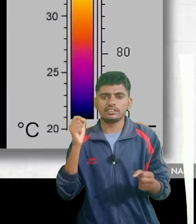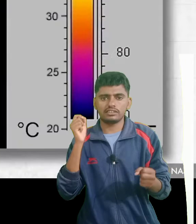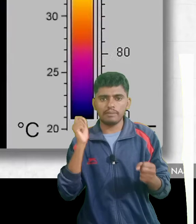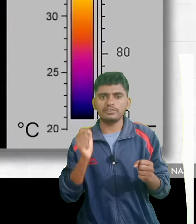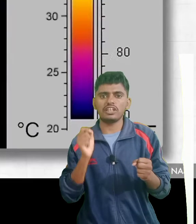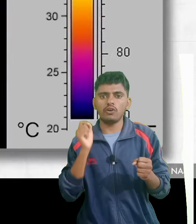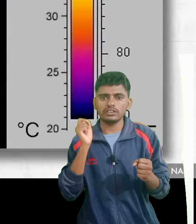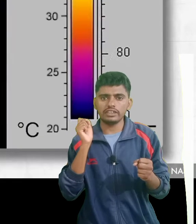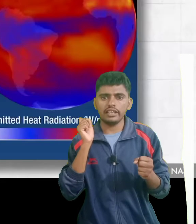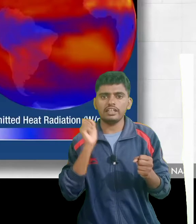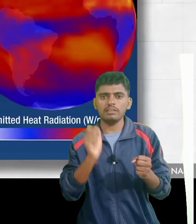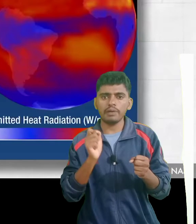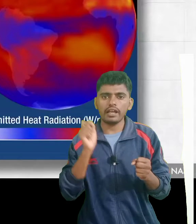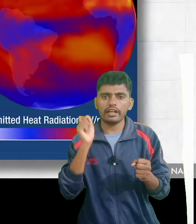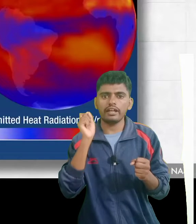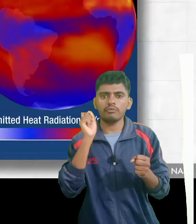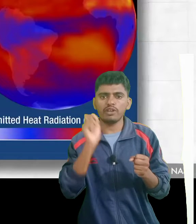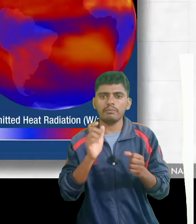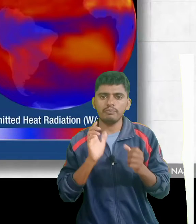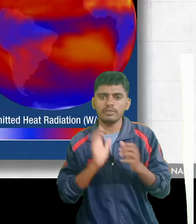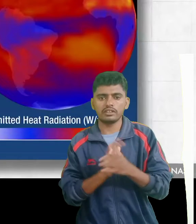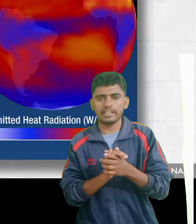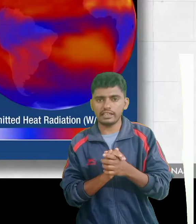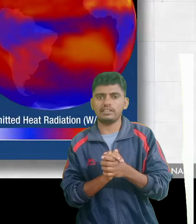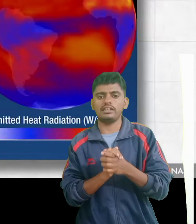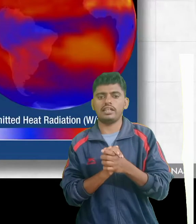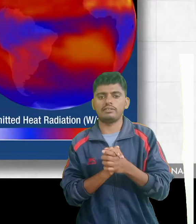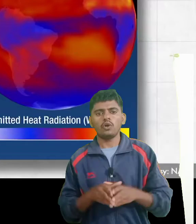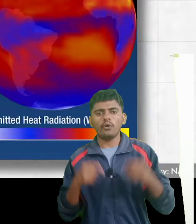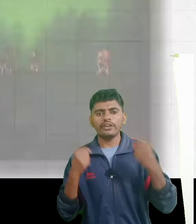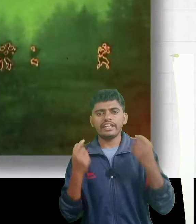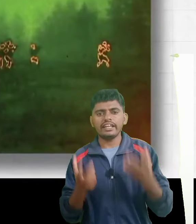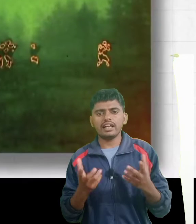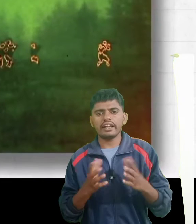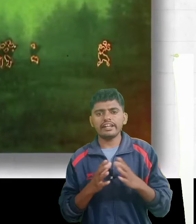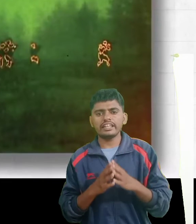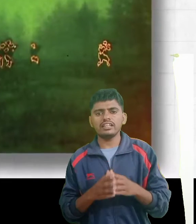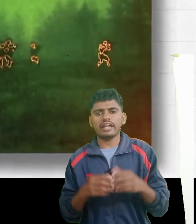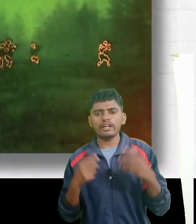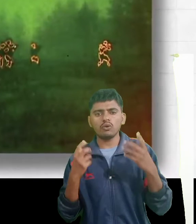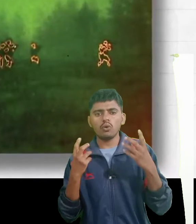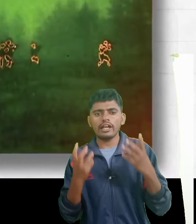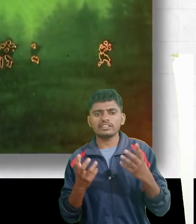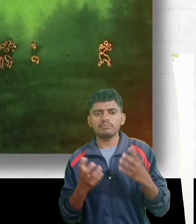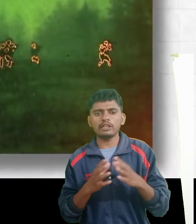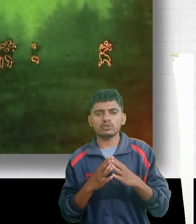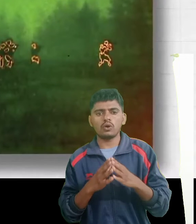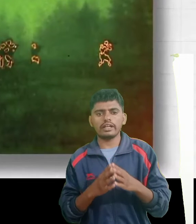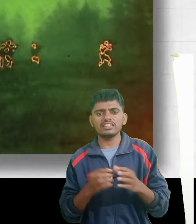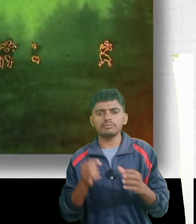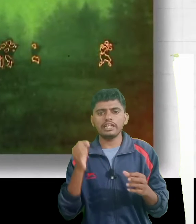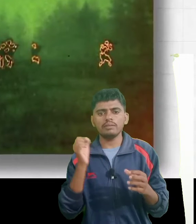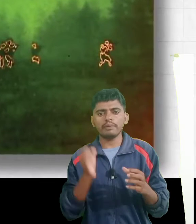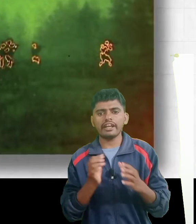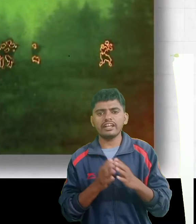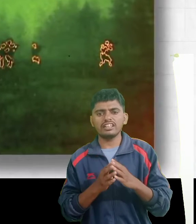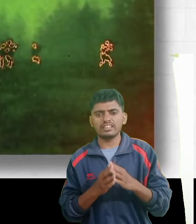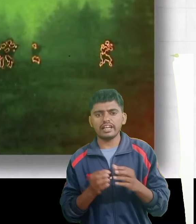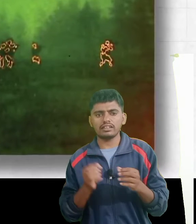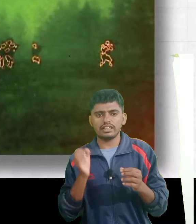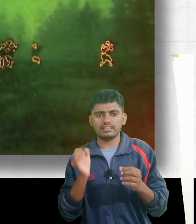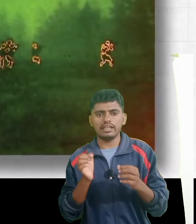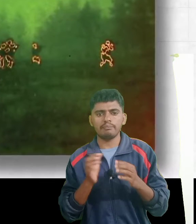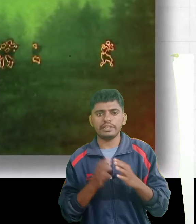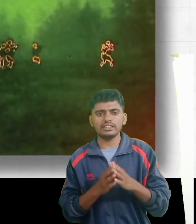आग से, सब जगहों से इंफ्रारेड वेव निकलती है। और यही कारण है कि नाइट गॉगल्स में शोल्डर्स में